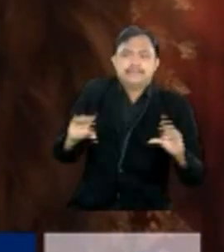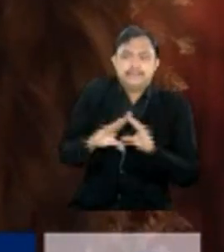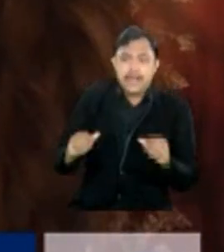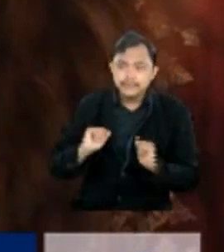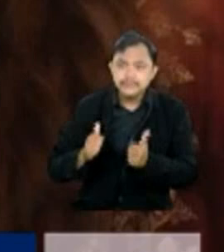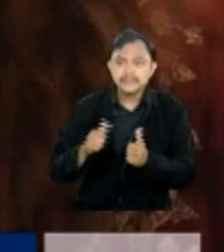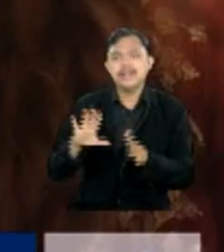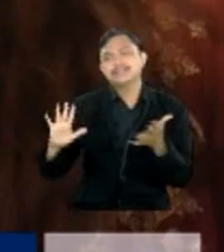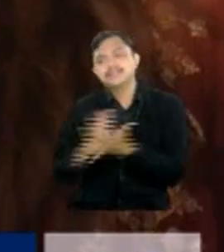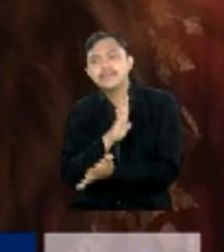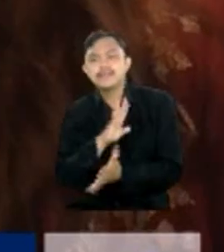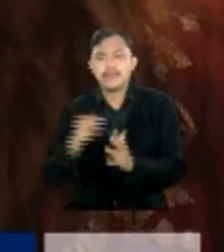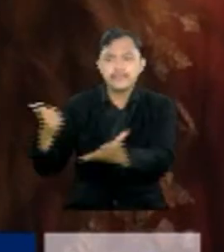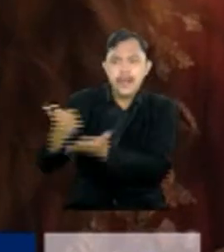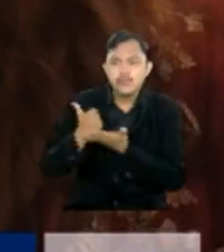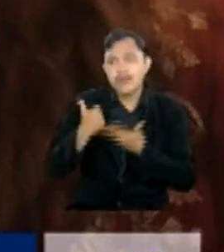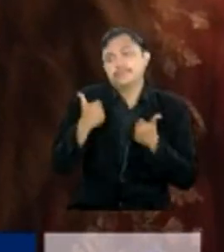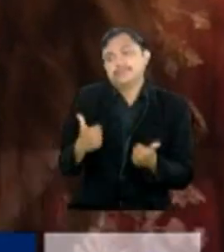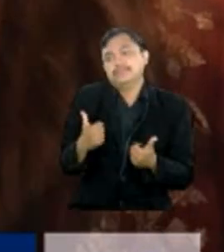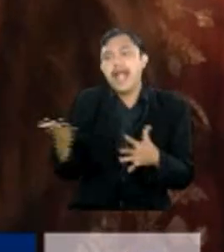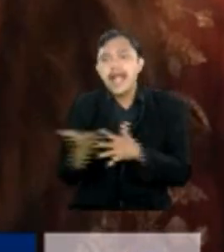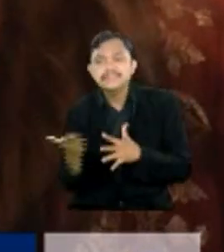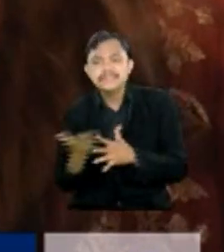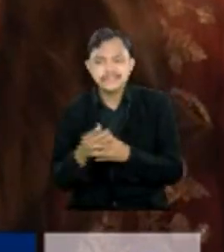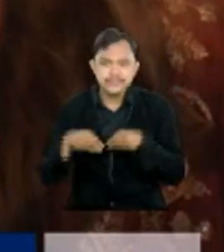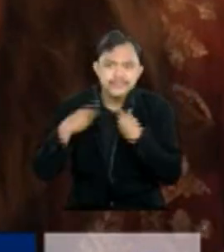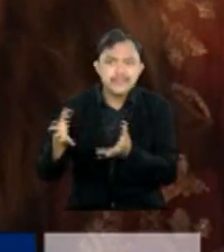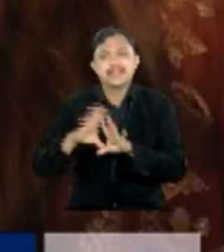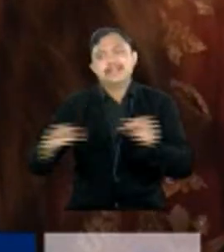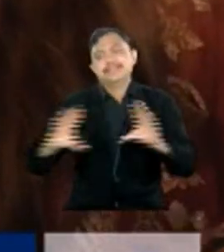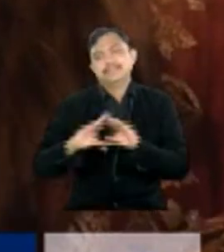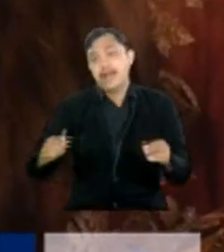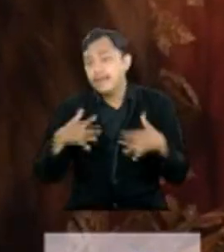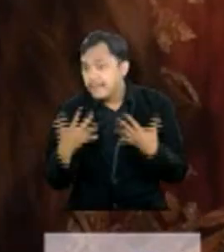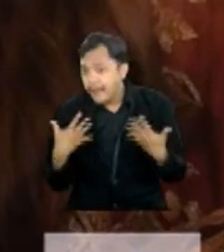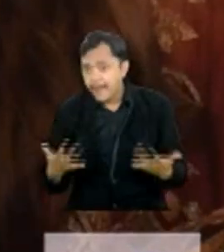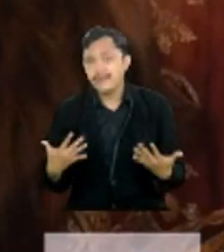kemampuan untuk bekerja sesuai dengan bakat mereka dan yang dihasilkan oleh